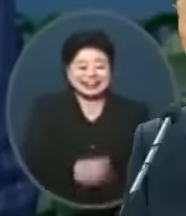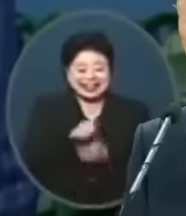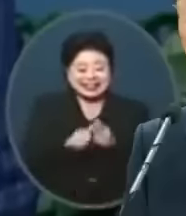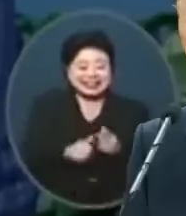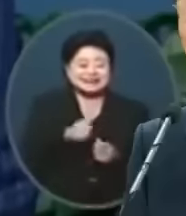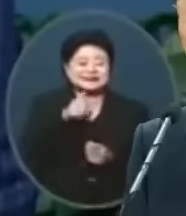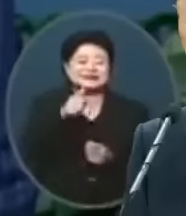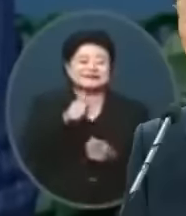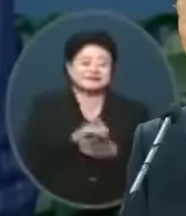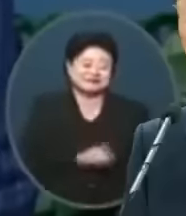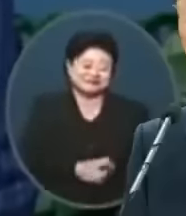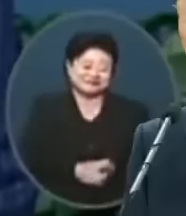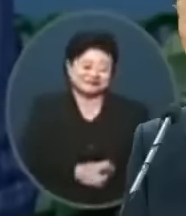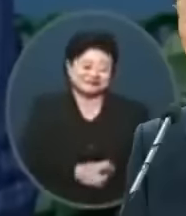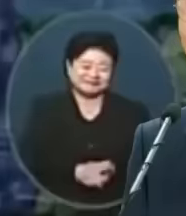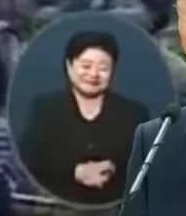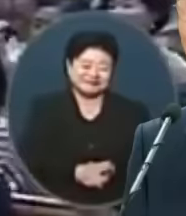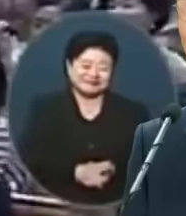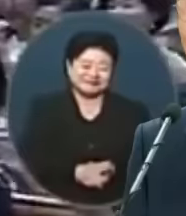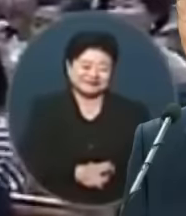하나님